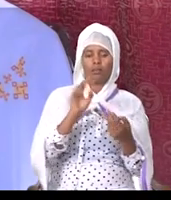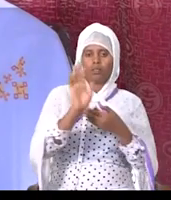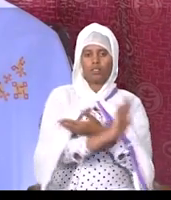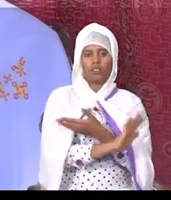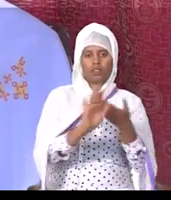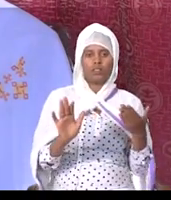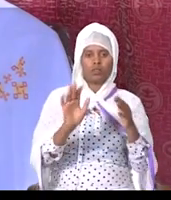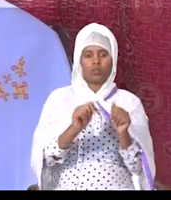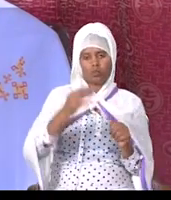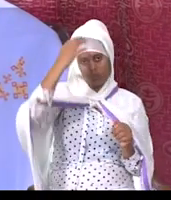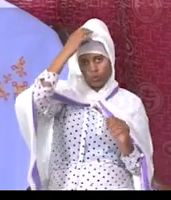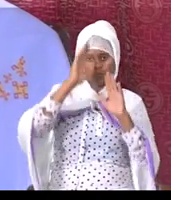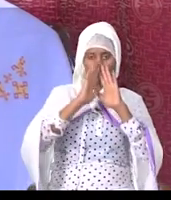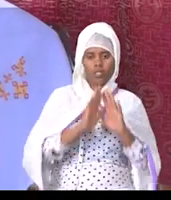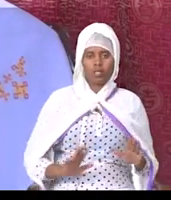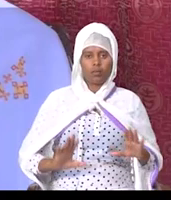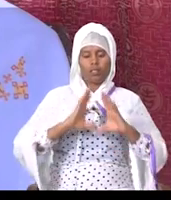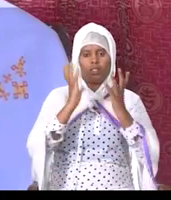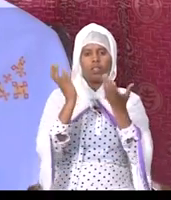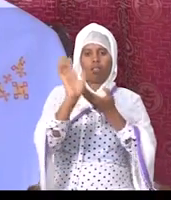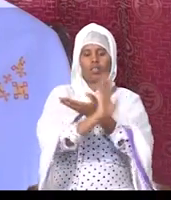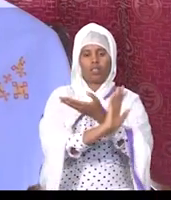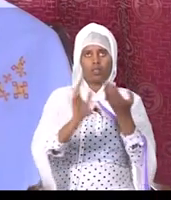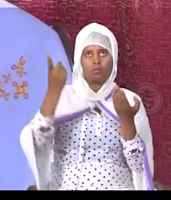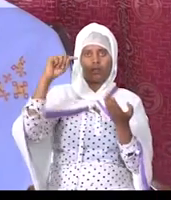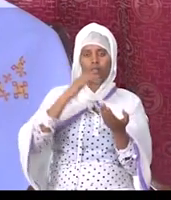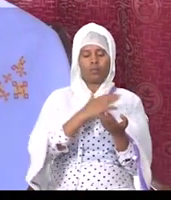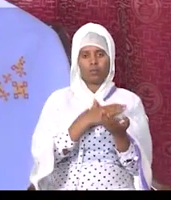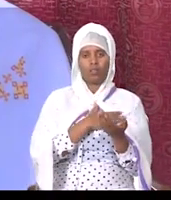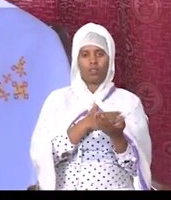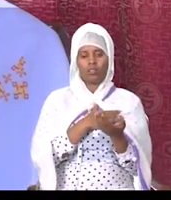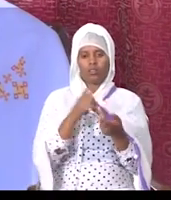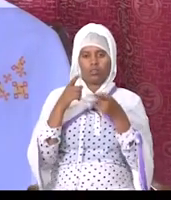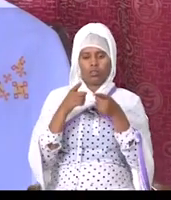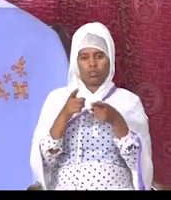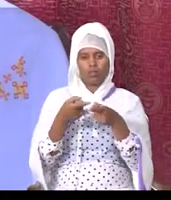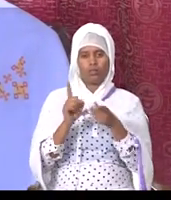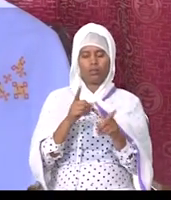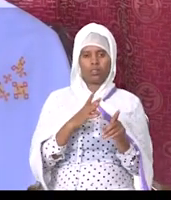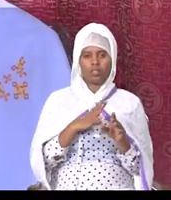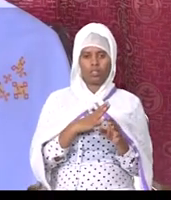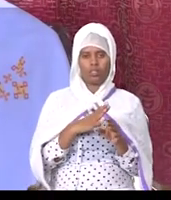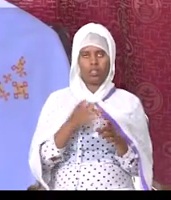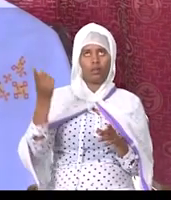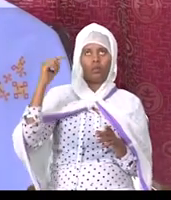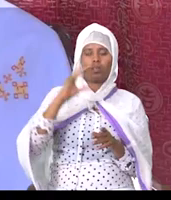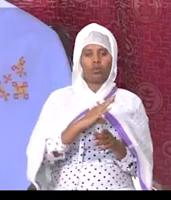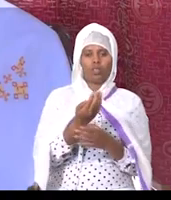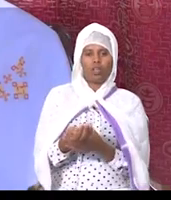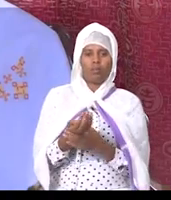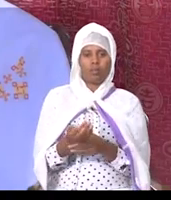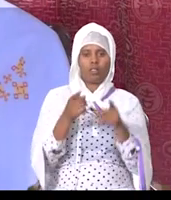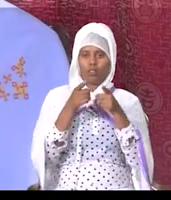ነቲ መድሓኒትካ ዝኾነ ንጉስ ሰላም መድሓኒ ኣለም ኢየሱስ ክርስቶስ ኩሉ ዝኽእል ጎይታ ከተዋርዶ ኣምላኽ